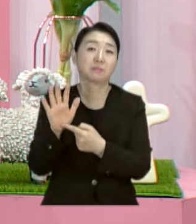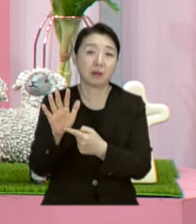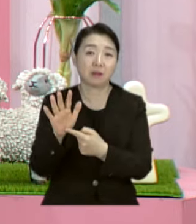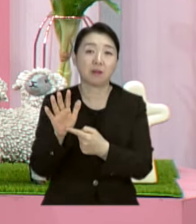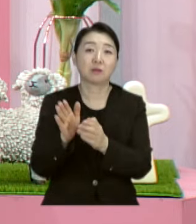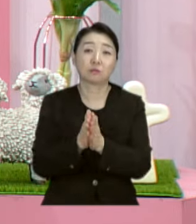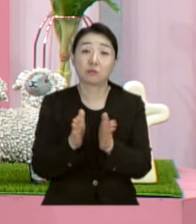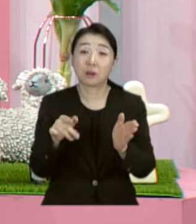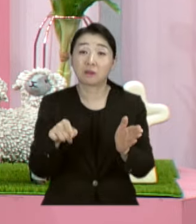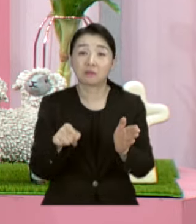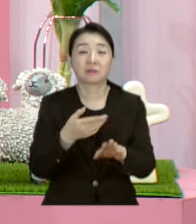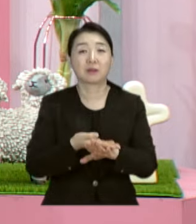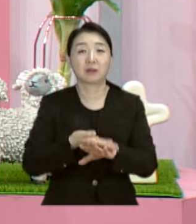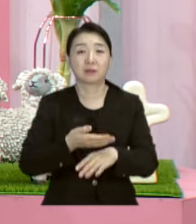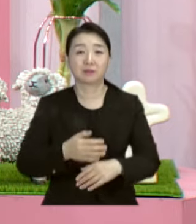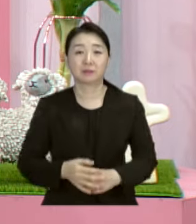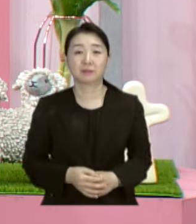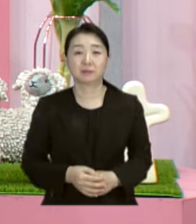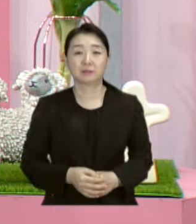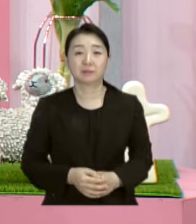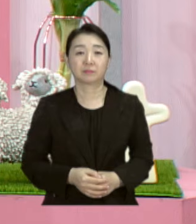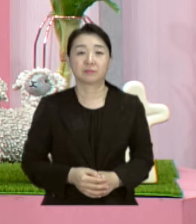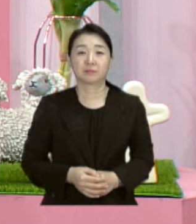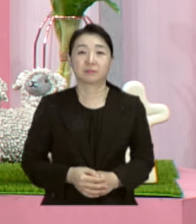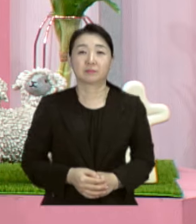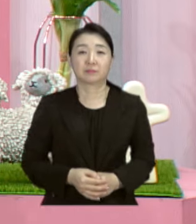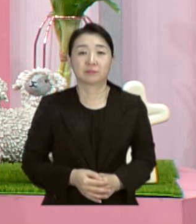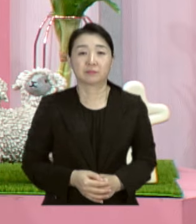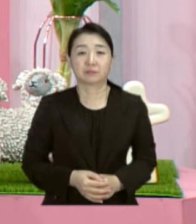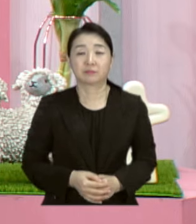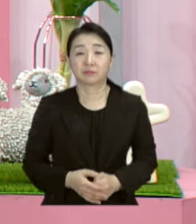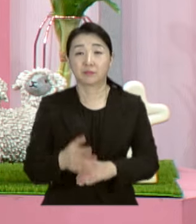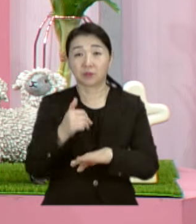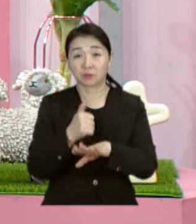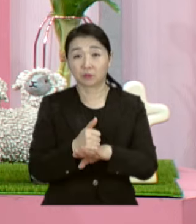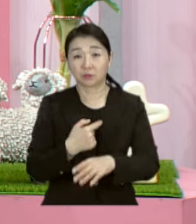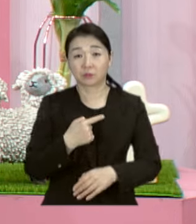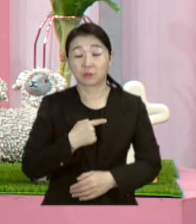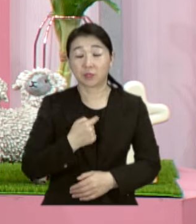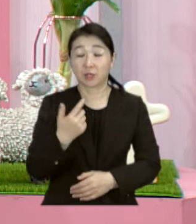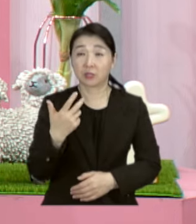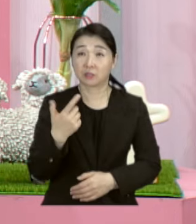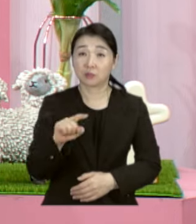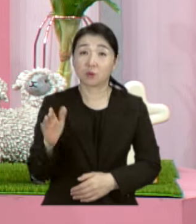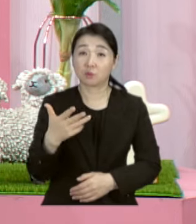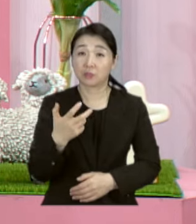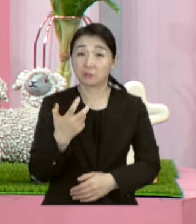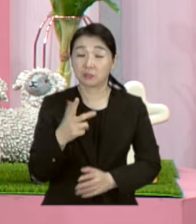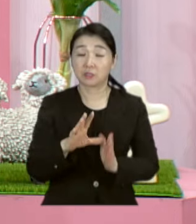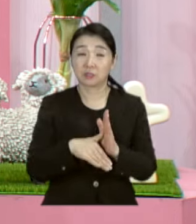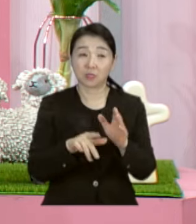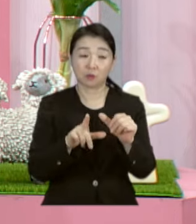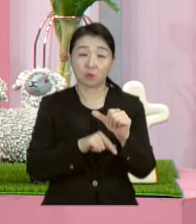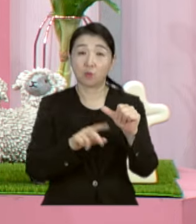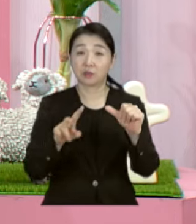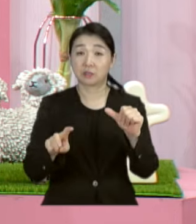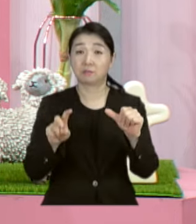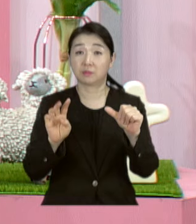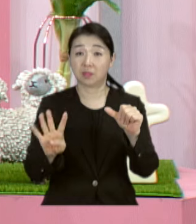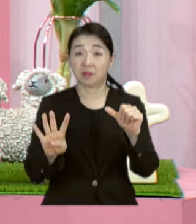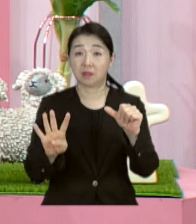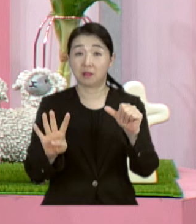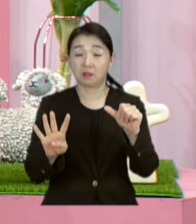예. 출발하는 것은 좀 다르겠죠. 네. 그런 차원에서 저는 정말 1977년 5월